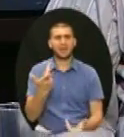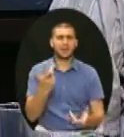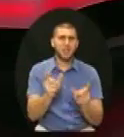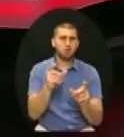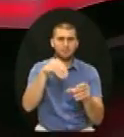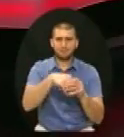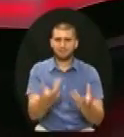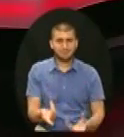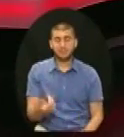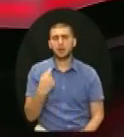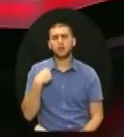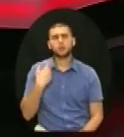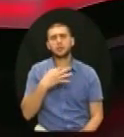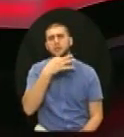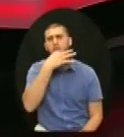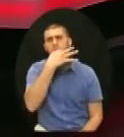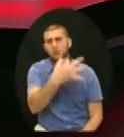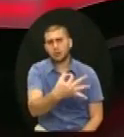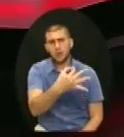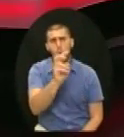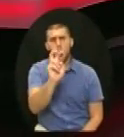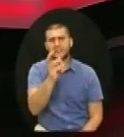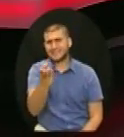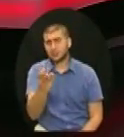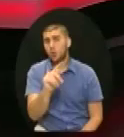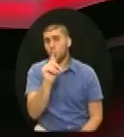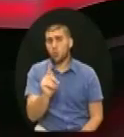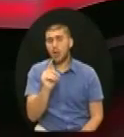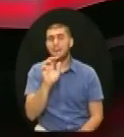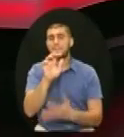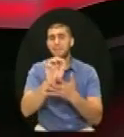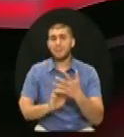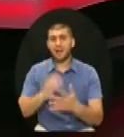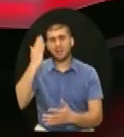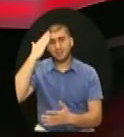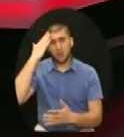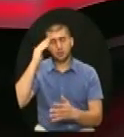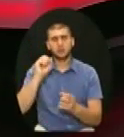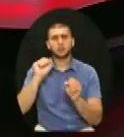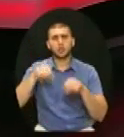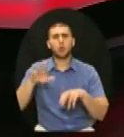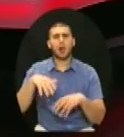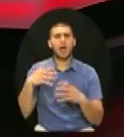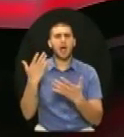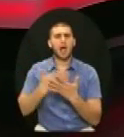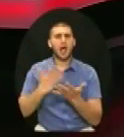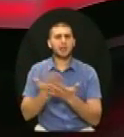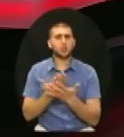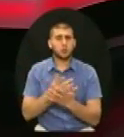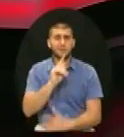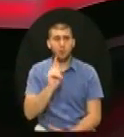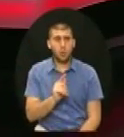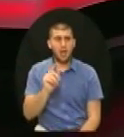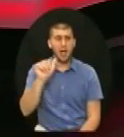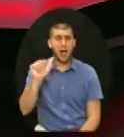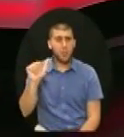לעשות? אבל פה בעניין הזה אני רוצה לשאול אותך, אוזי, תראה, יכול להיות שמאמרי הדעות השתלטו על עמודי החדשות, ובעניין הזה אולי